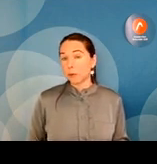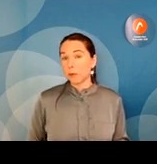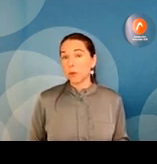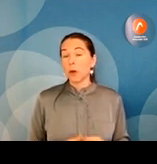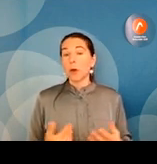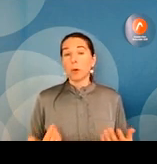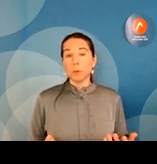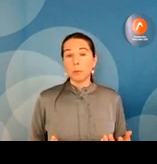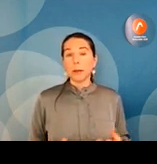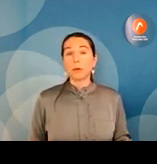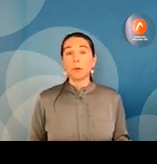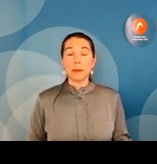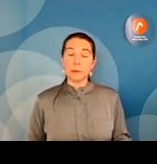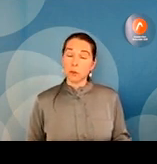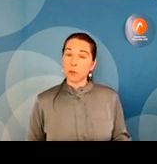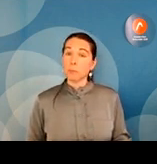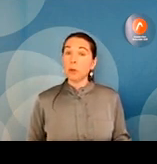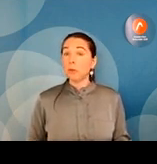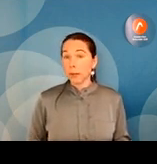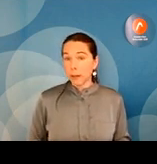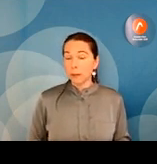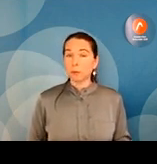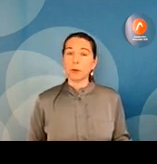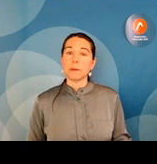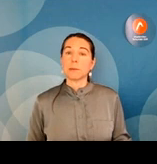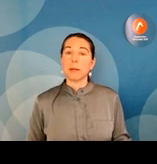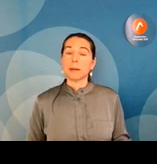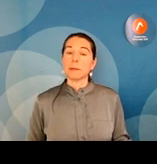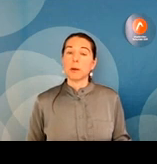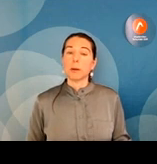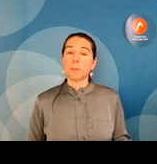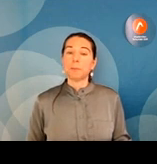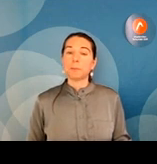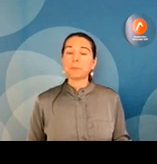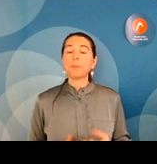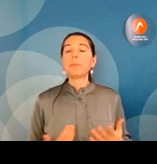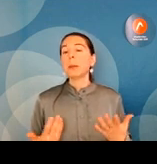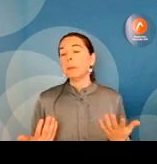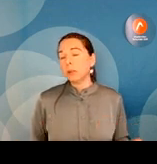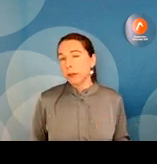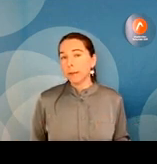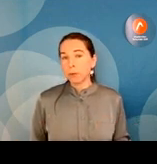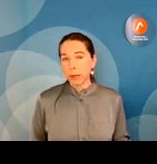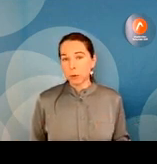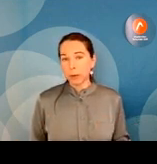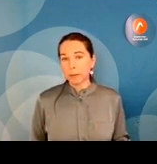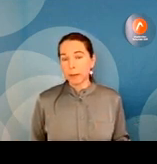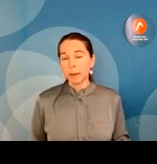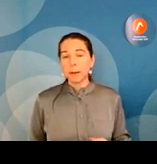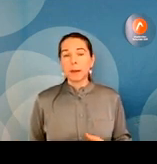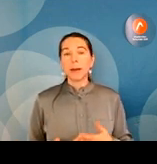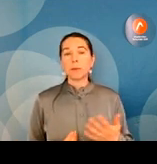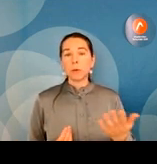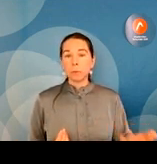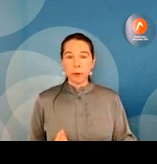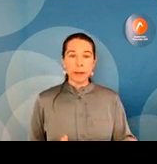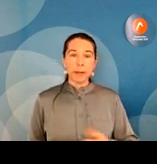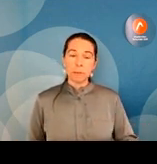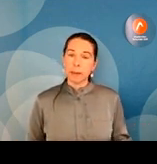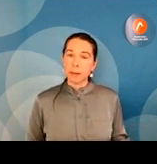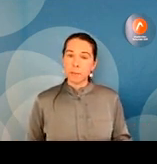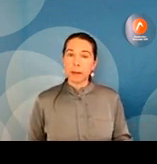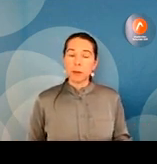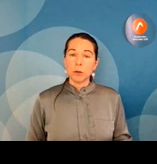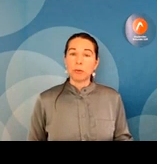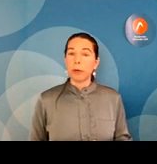som är tillsynsombudsman och tillsynsmyndighet för diskrimineringslagen. Men det är viktigt för er att veta att som